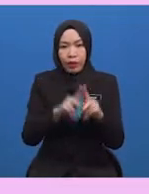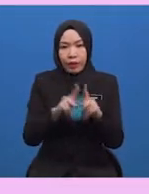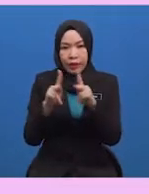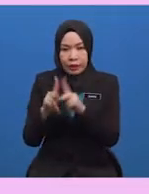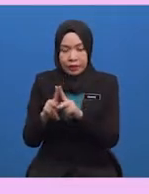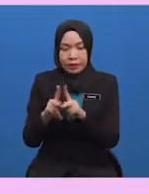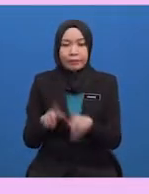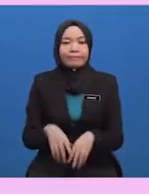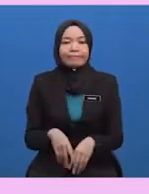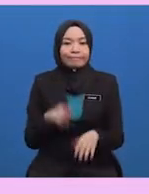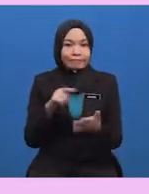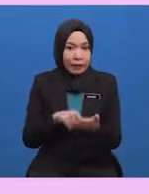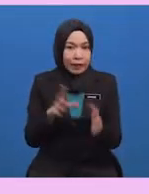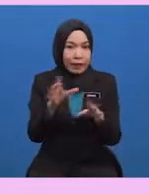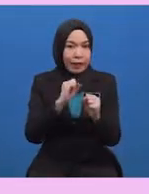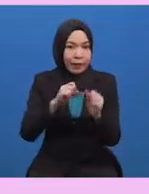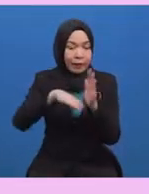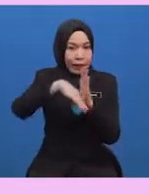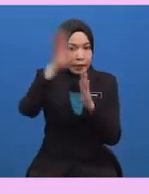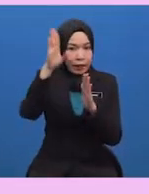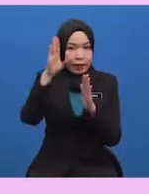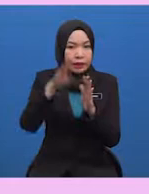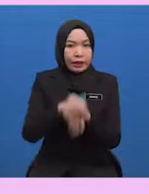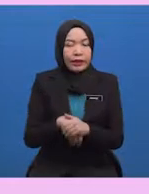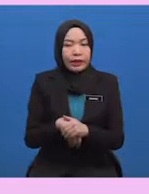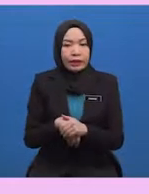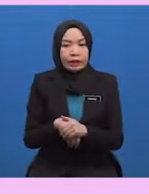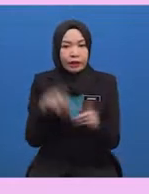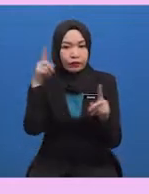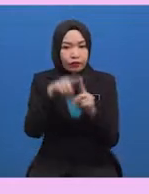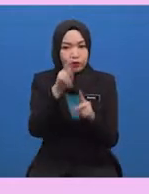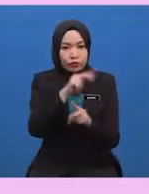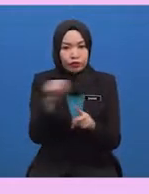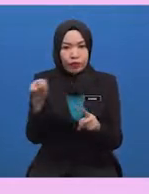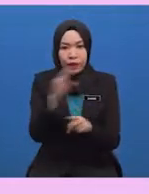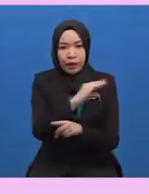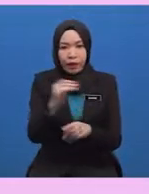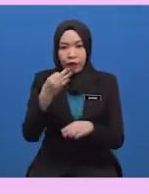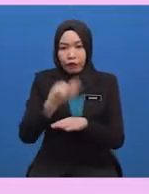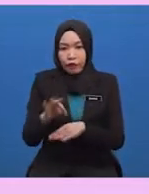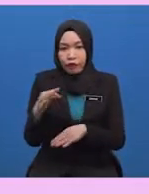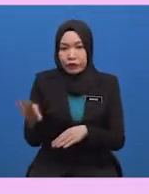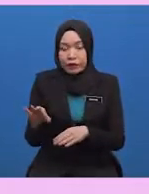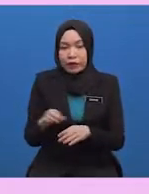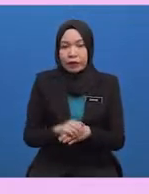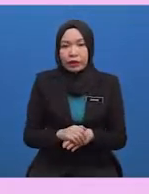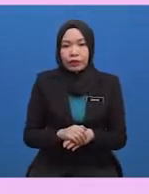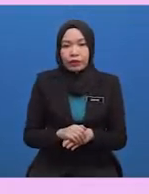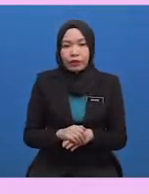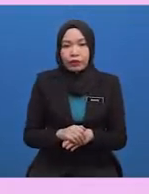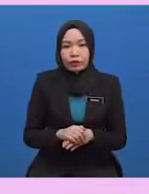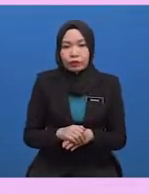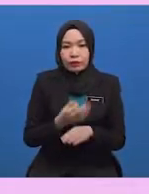bandar kecil untuk memusat dan meningkatkan fungsi dan peranan pusat pertempatan